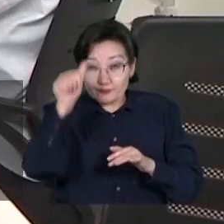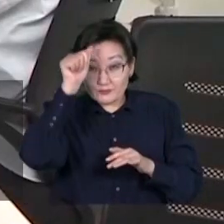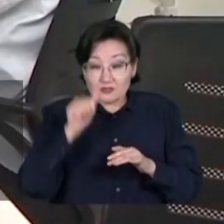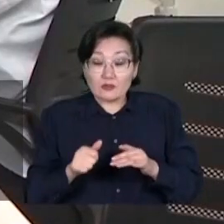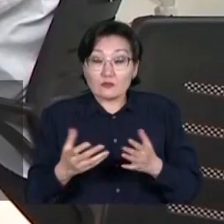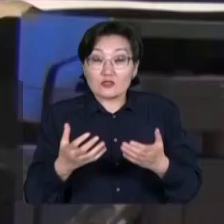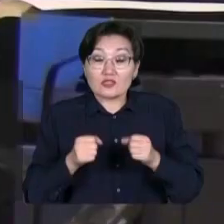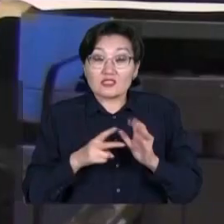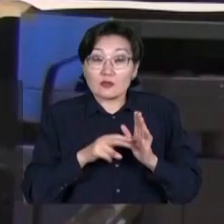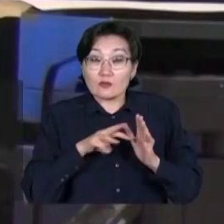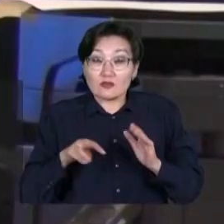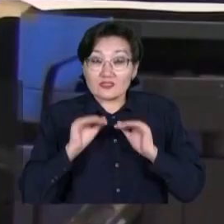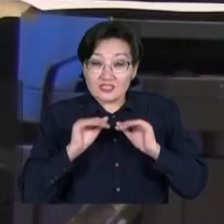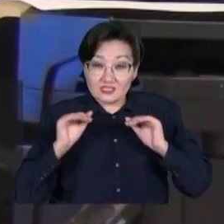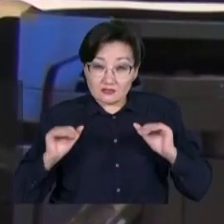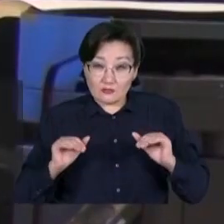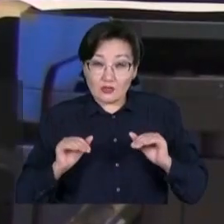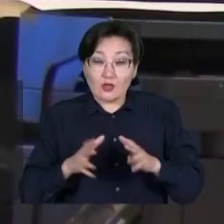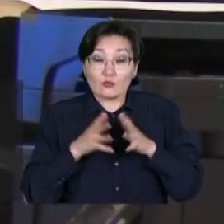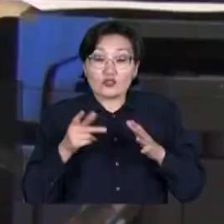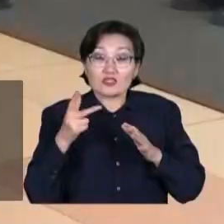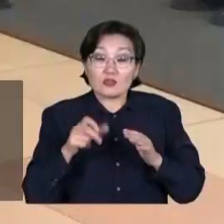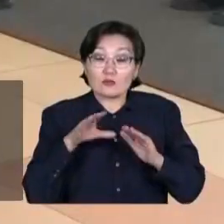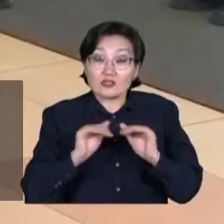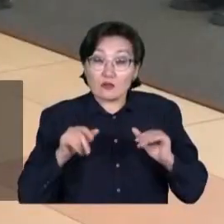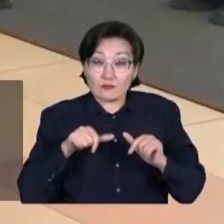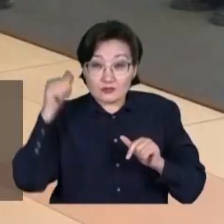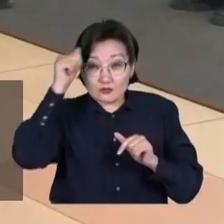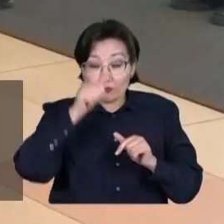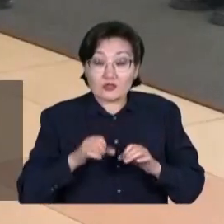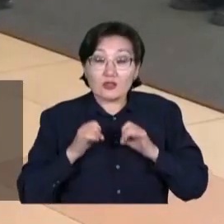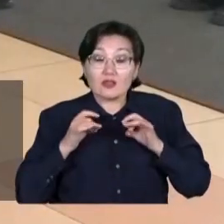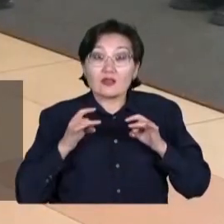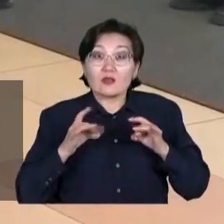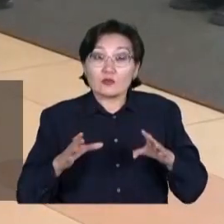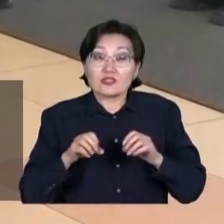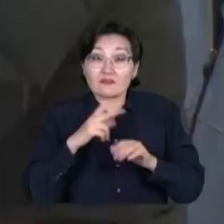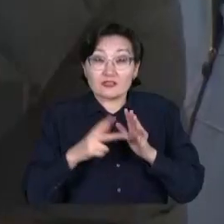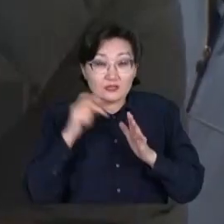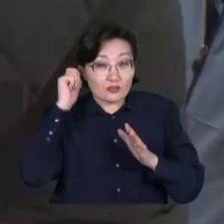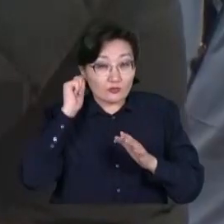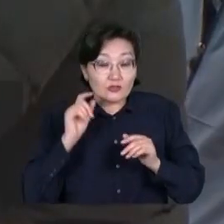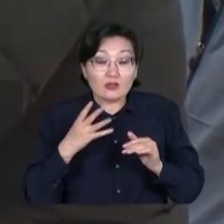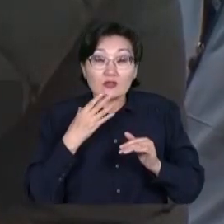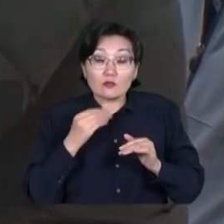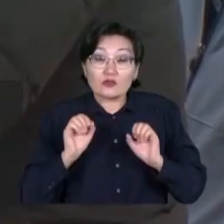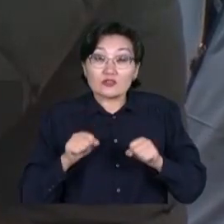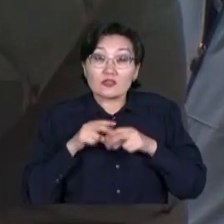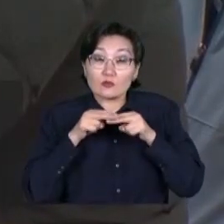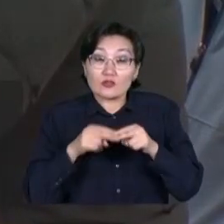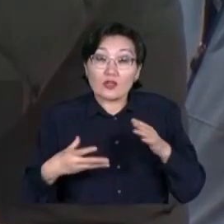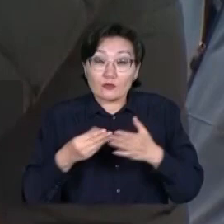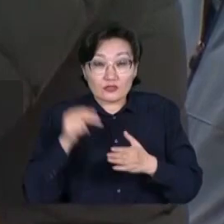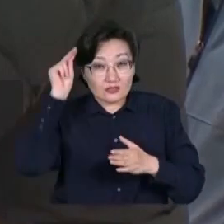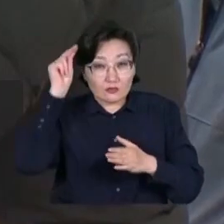получили почти 7 миллионов казахстанских детей. Более 300 из них в этом году отметят 18-летие. Они смогут направить свои средства на оплату учебы